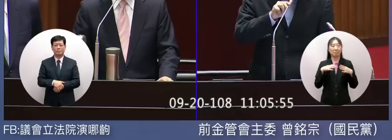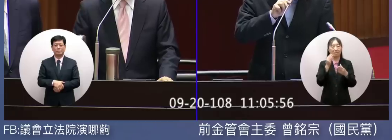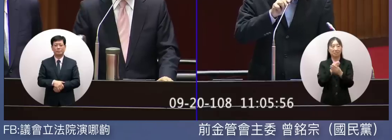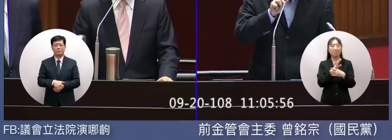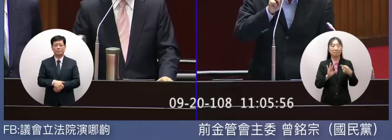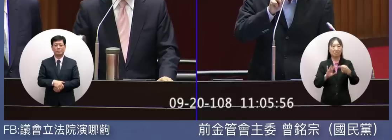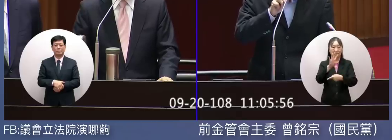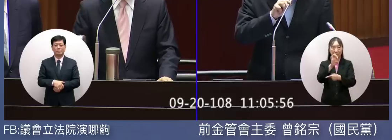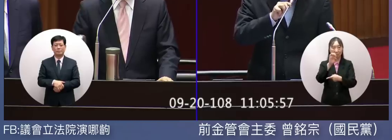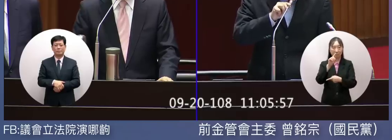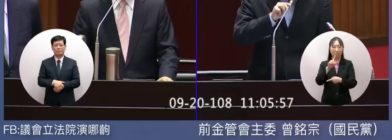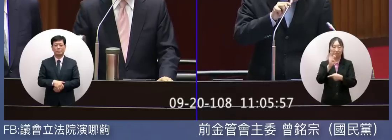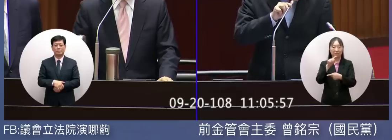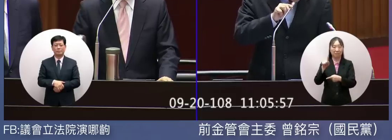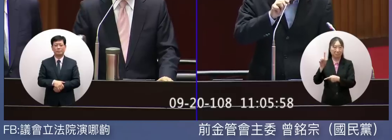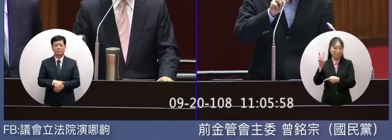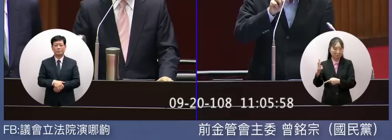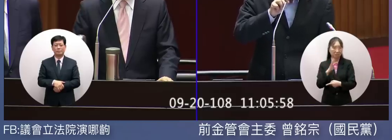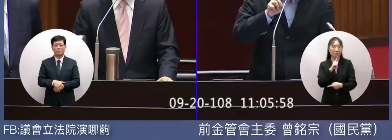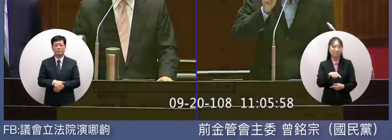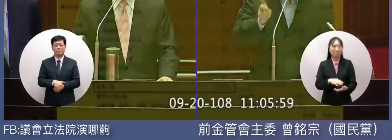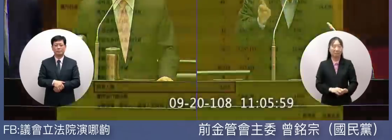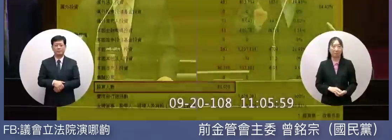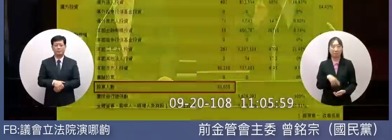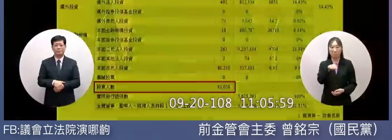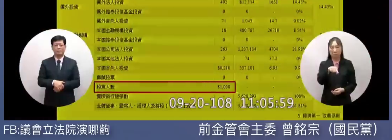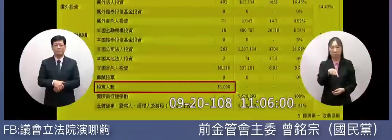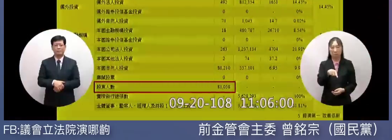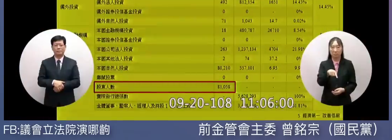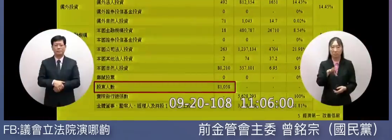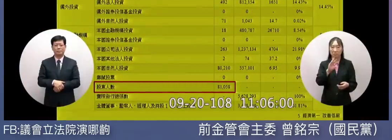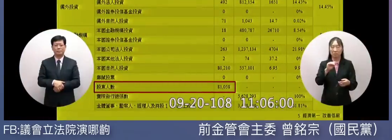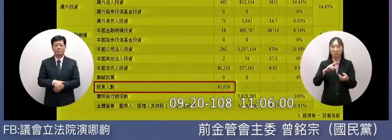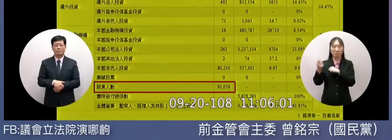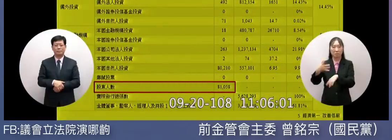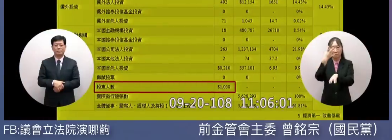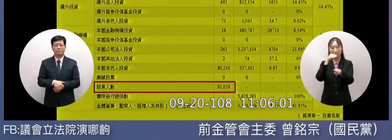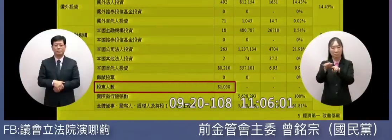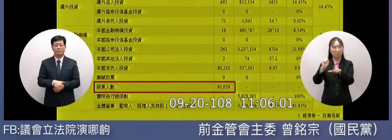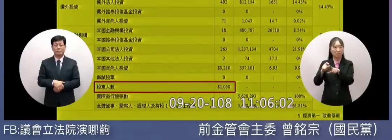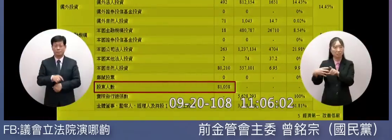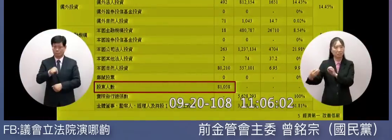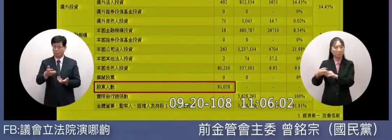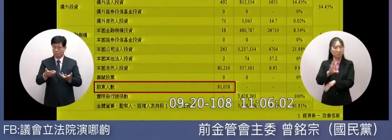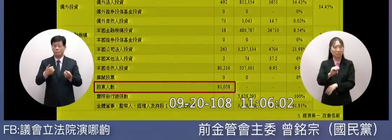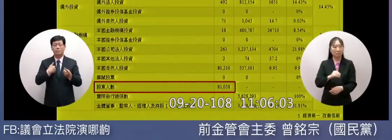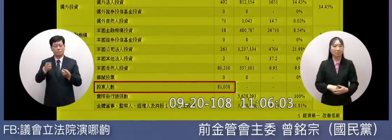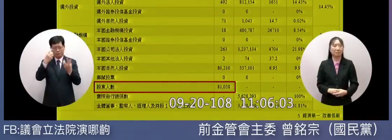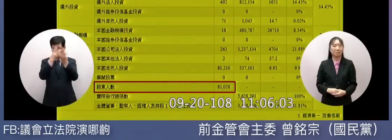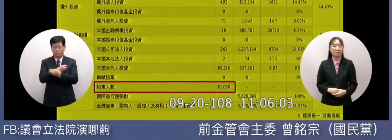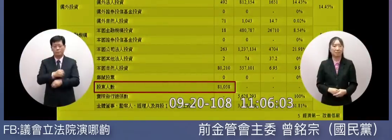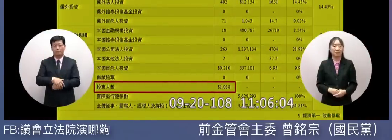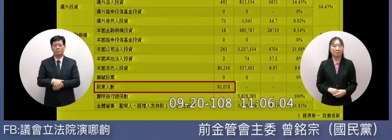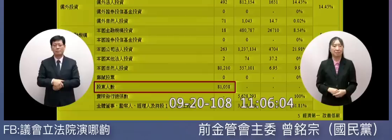45.13%。院长，这个事情有没有跟高铁公司商量过？ 哦，这个委员误会